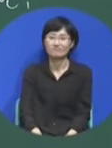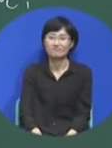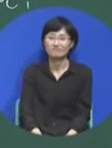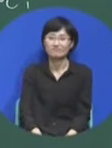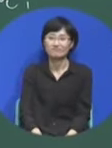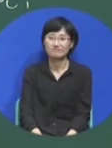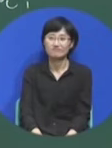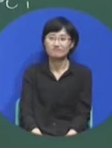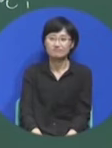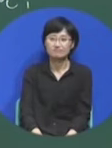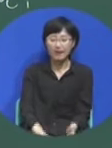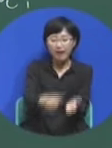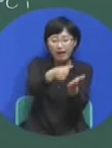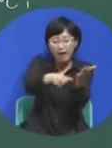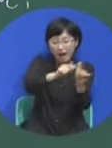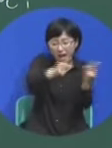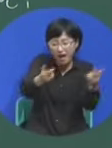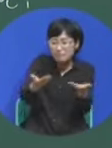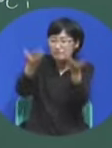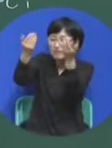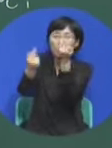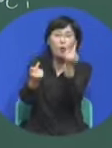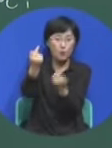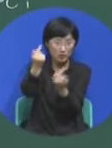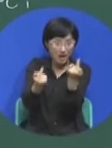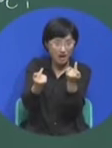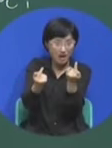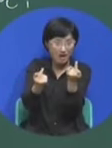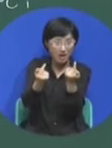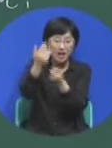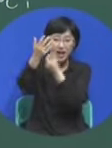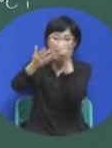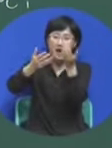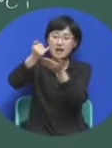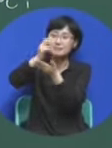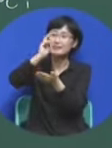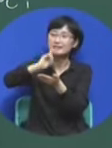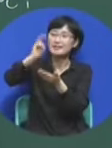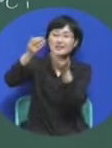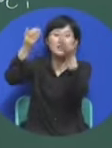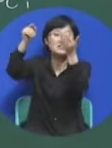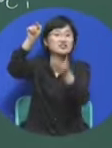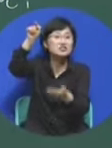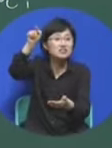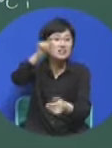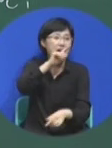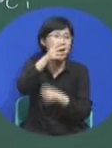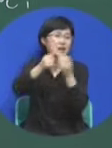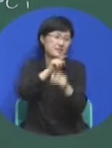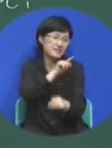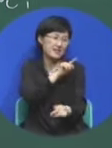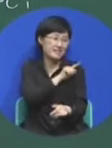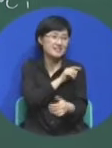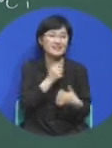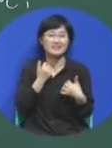我们在耶和华面前献一首赞美，圣是献牛，牛是礼物。 그 어떤 예물을 드리는 것보다도 하나님께 찬양 드리는 것을 하나님이 기뻐하신다